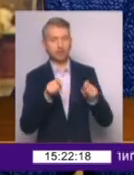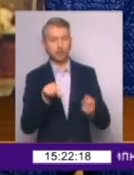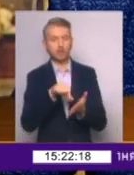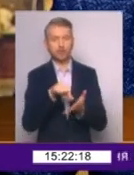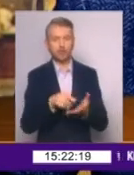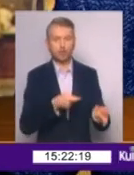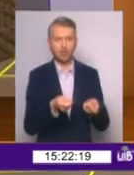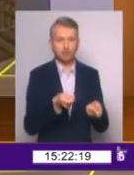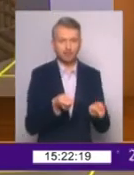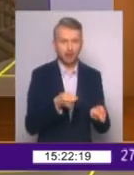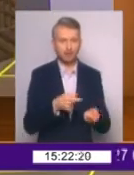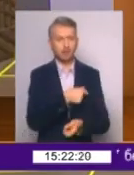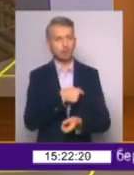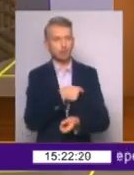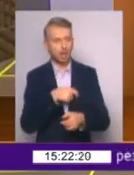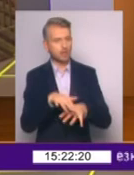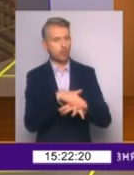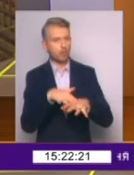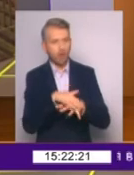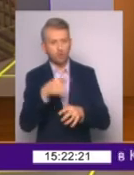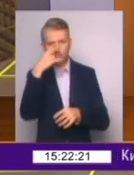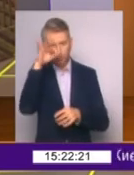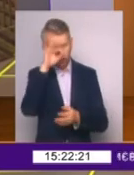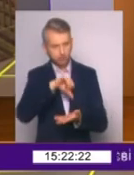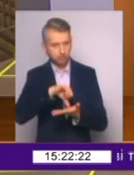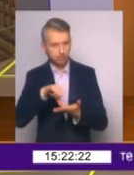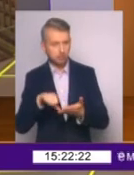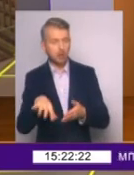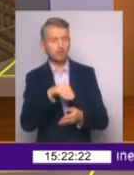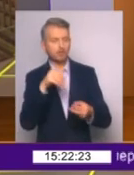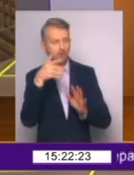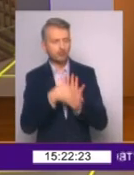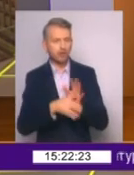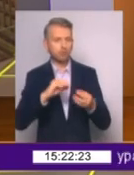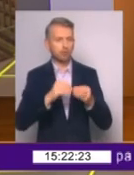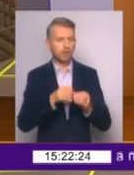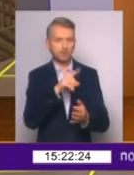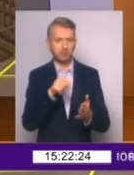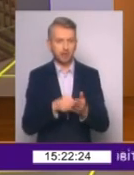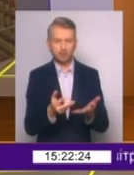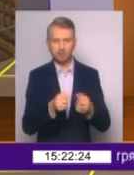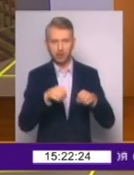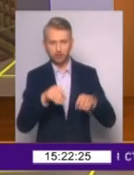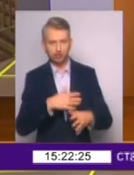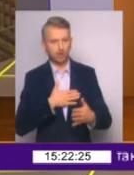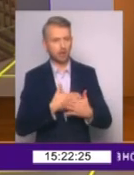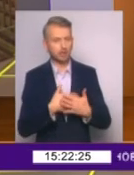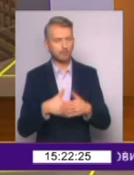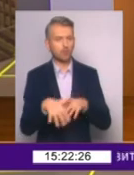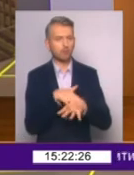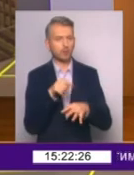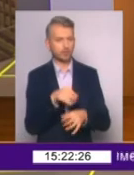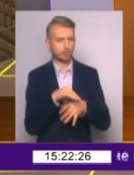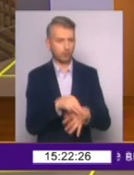адміністрації, депутатів, громадськості, поліції, яка вивчає проблемні питання, приймає відповідні рішення, і дуже активно, масово ці